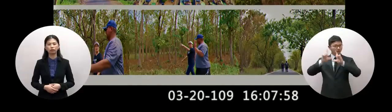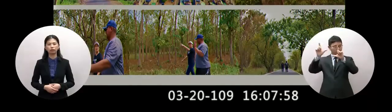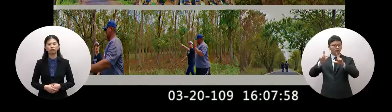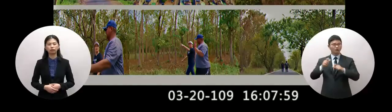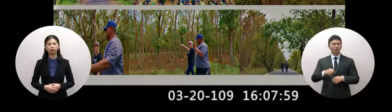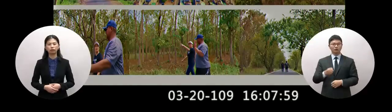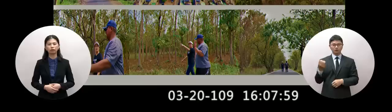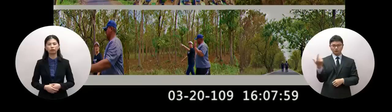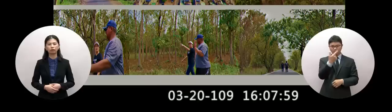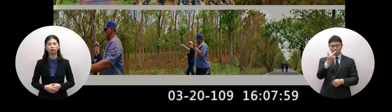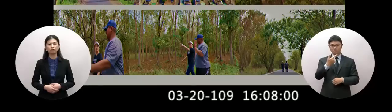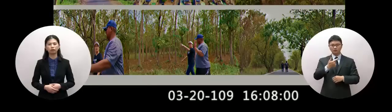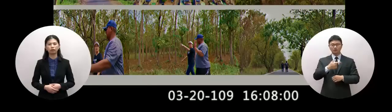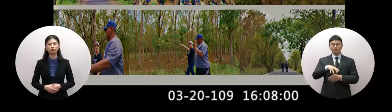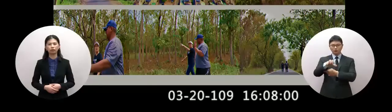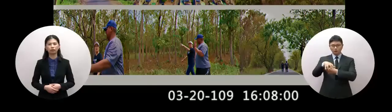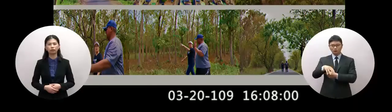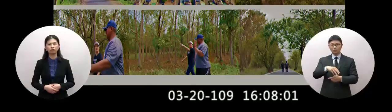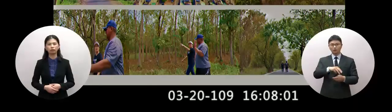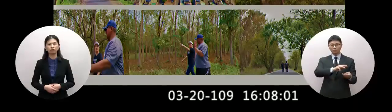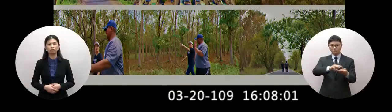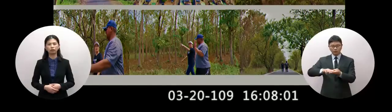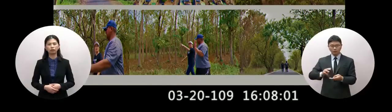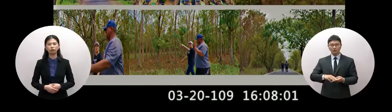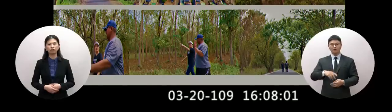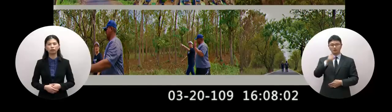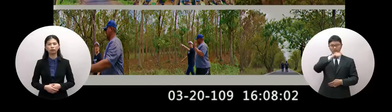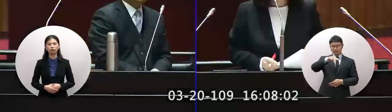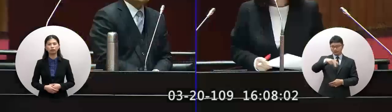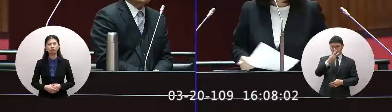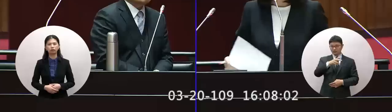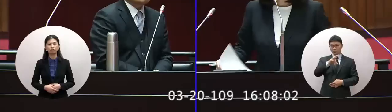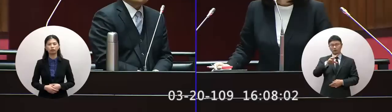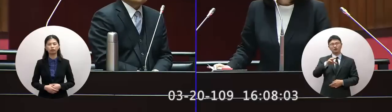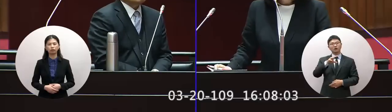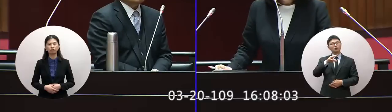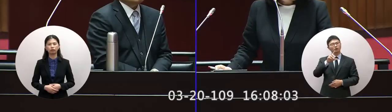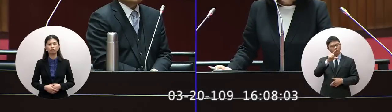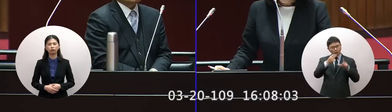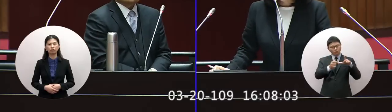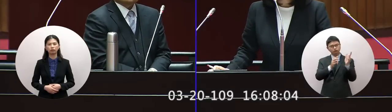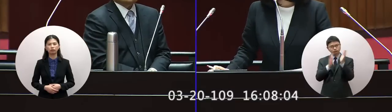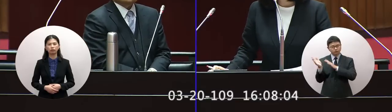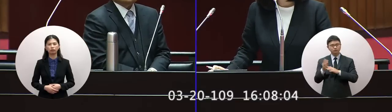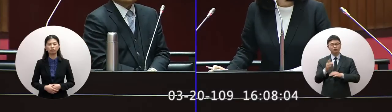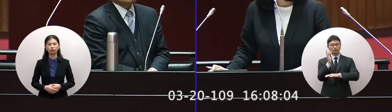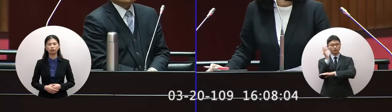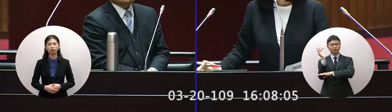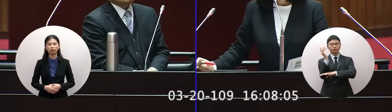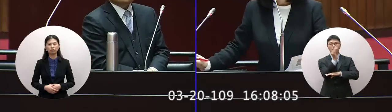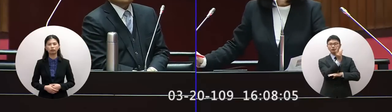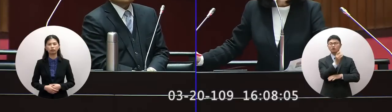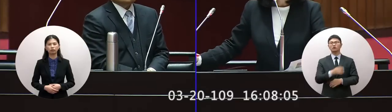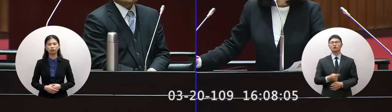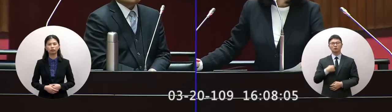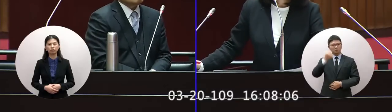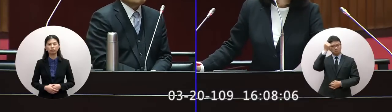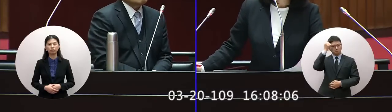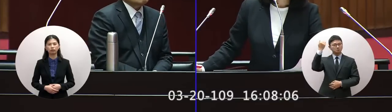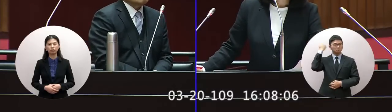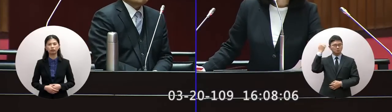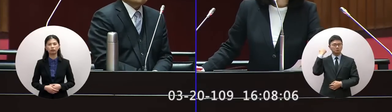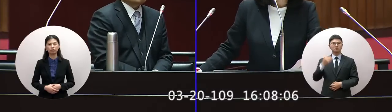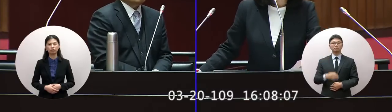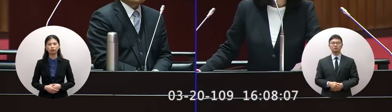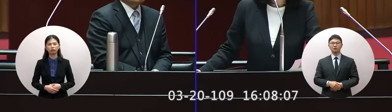的6个农场，总共是1200公顷的平地造林。我还记得当年，为了要